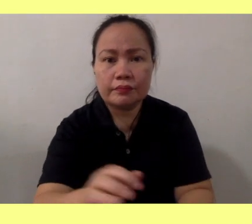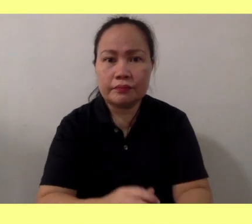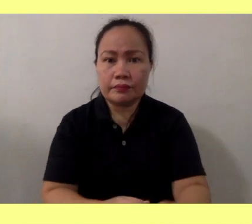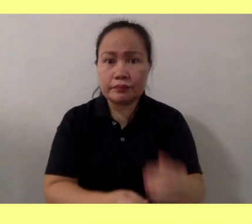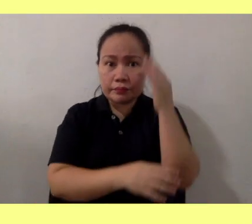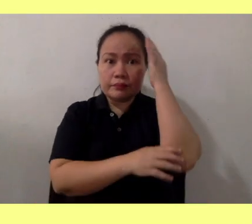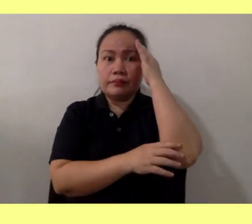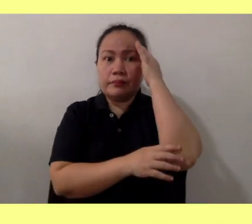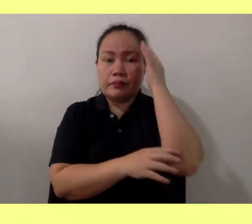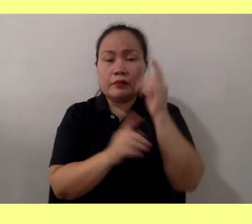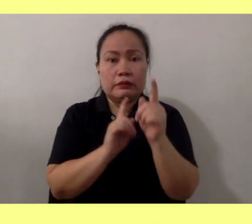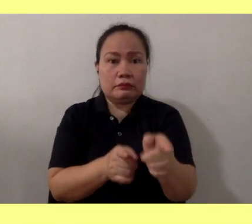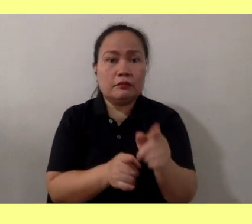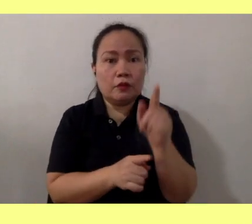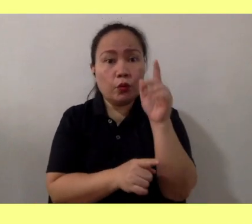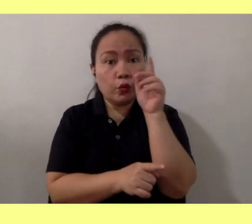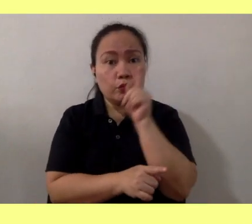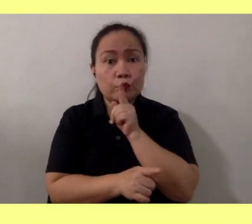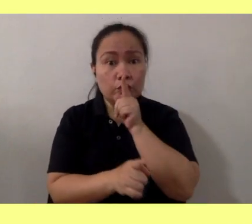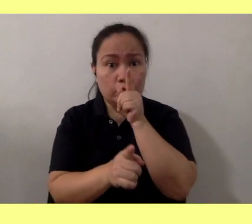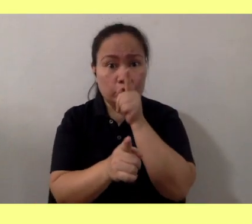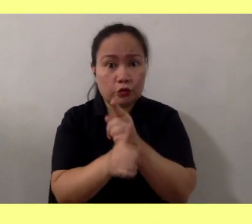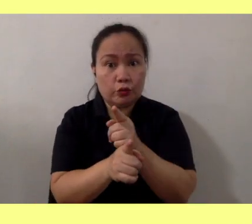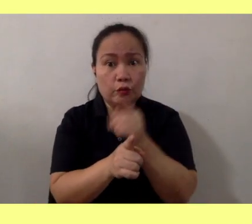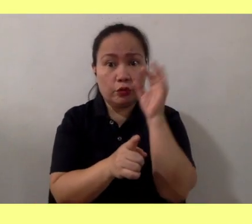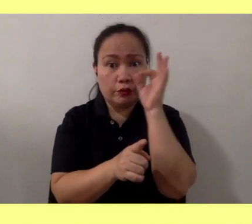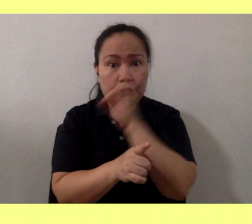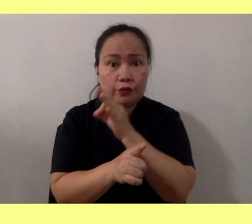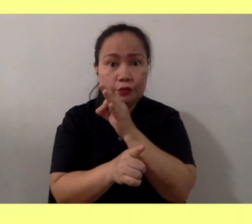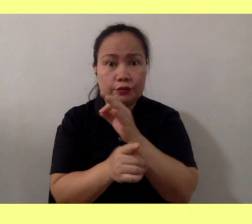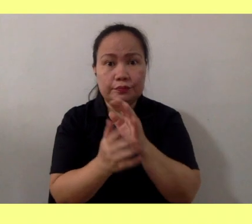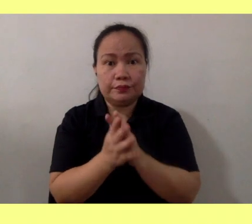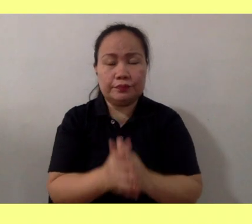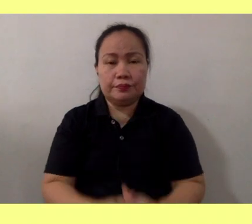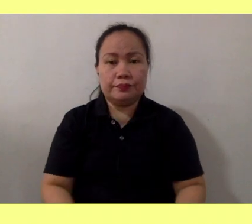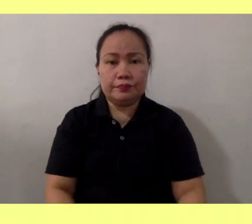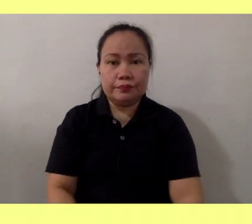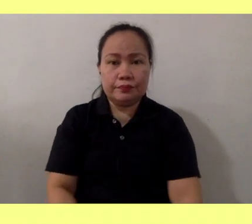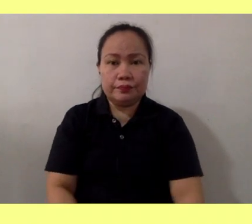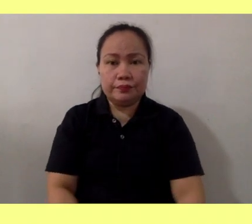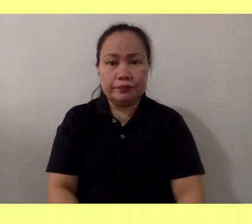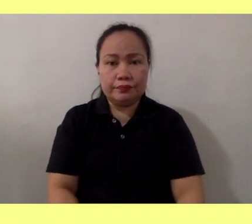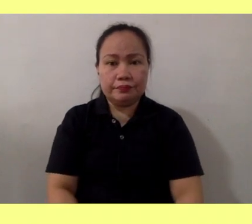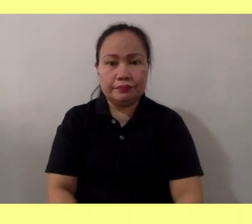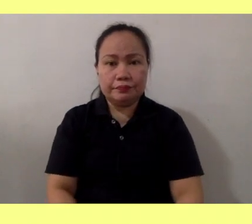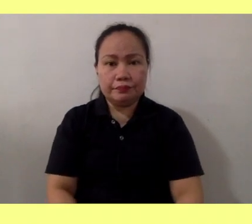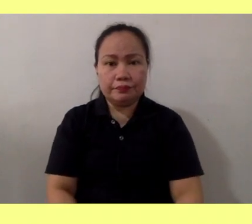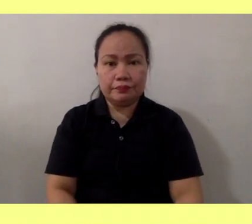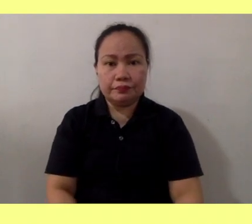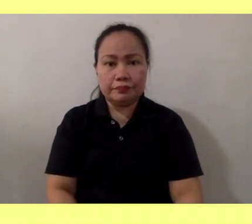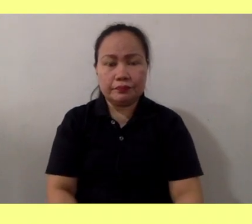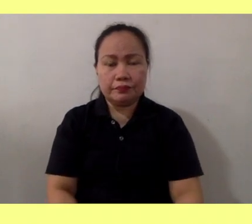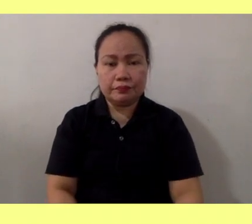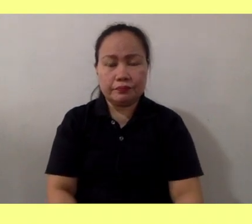So, determine whether each of the following is true or false. Okay? So, just